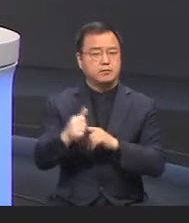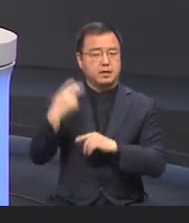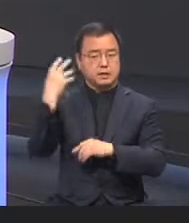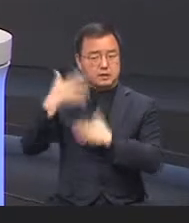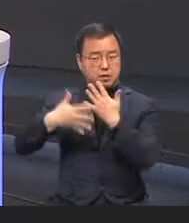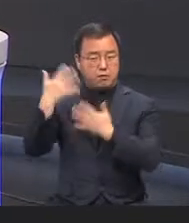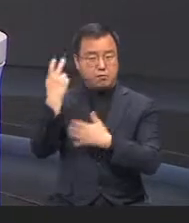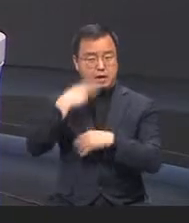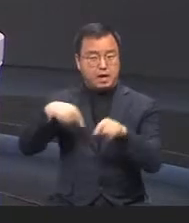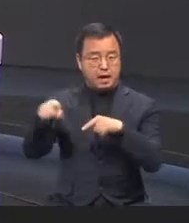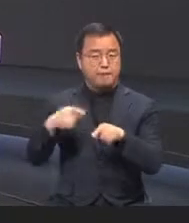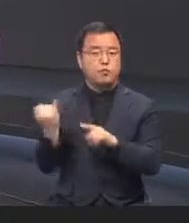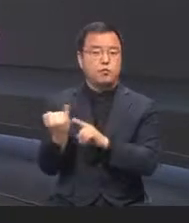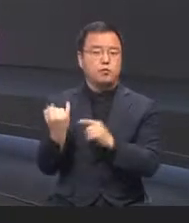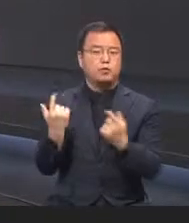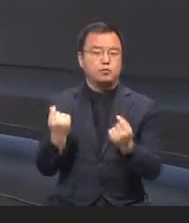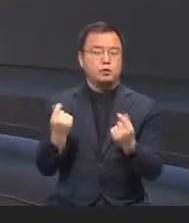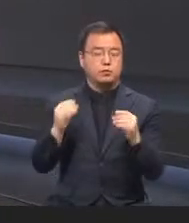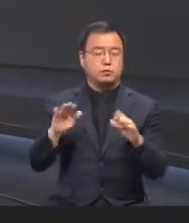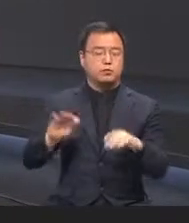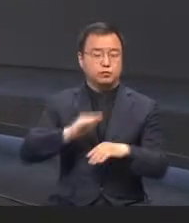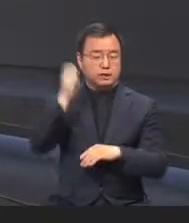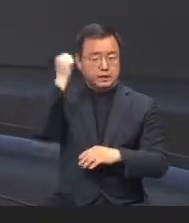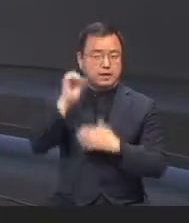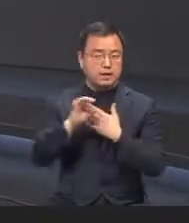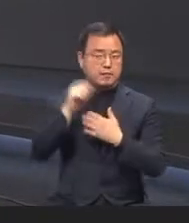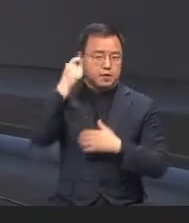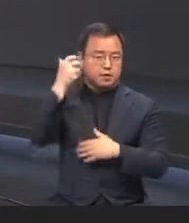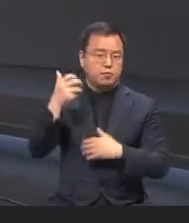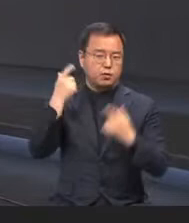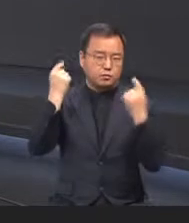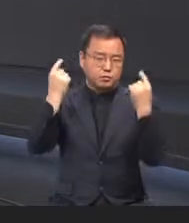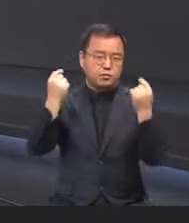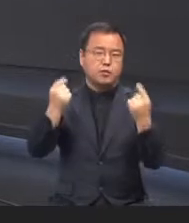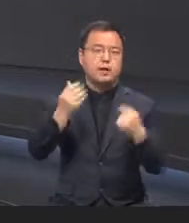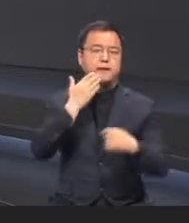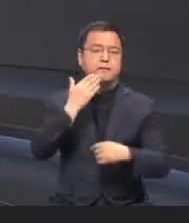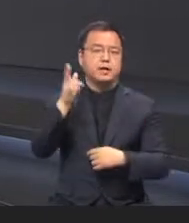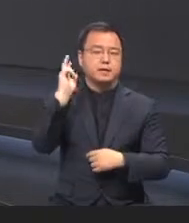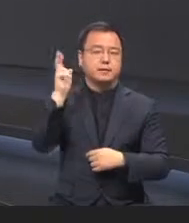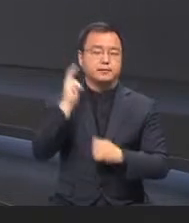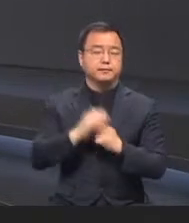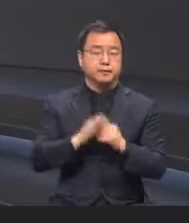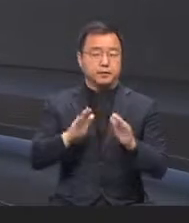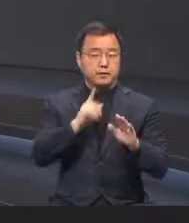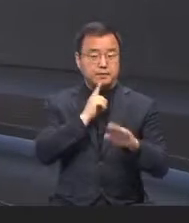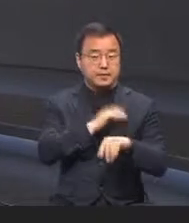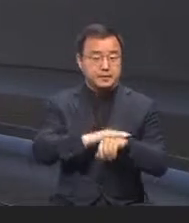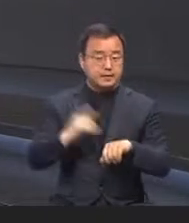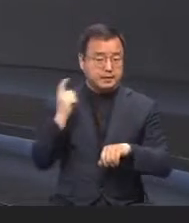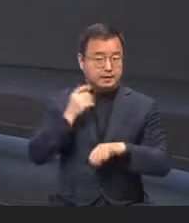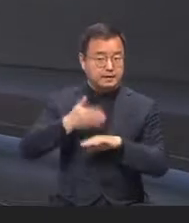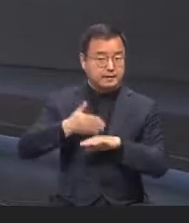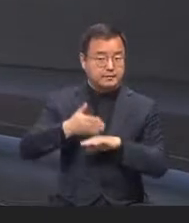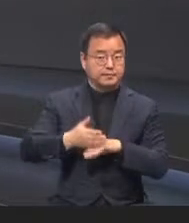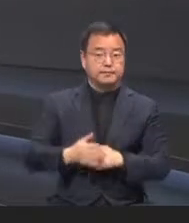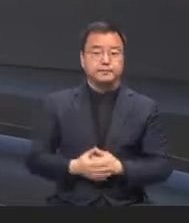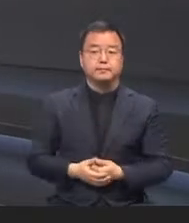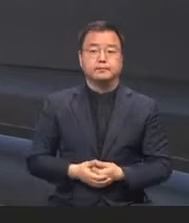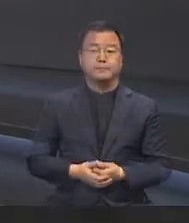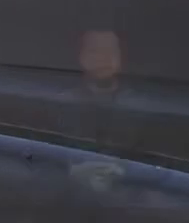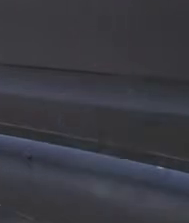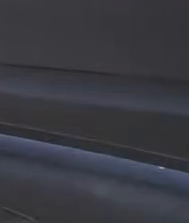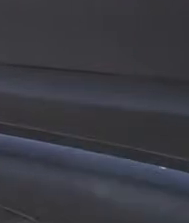하자 우리가 이렇게 기억하는 한 그대로 영우는 영원히 지속될 수 있을 것 같습니다 오늘 말씀 잘 들었습니다 고맙습니다 감사합니다